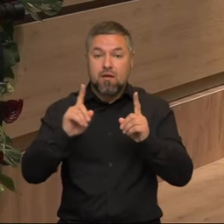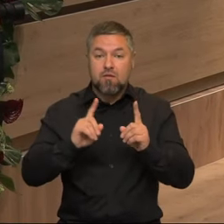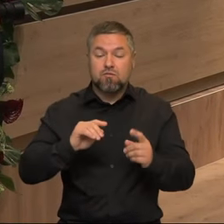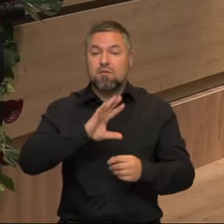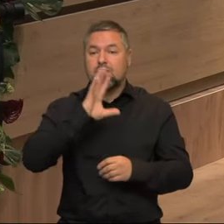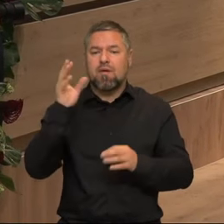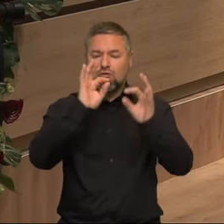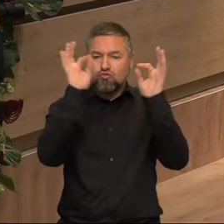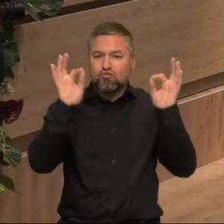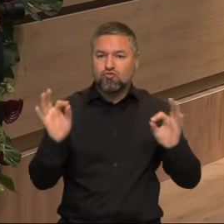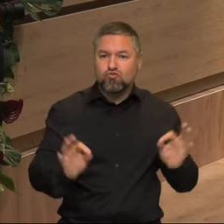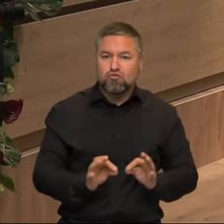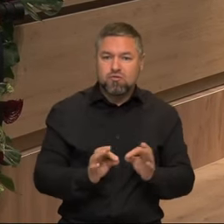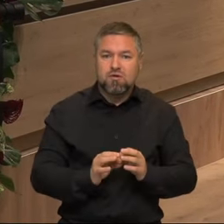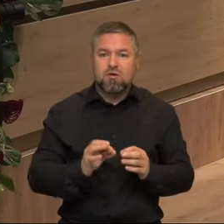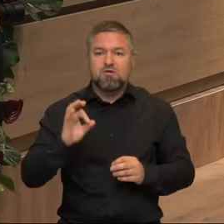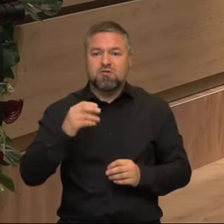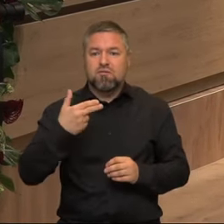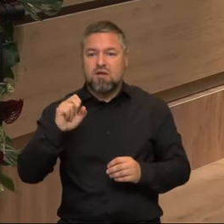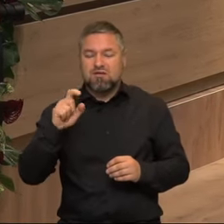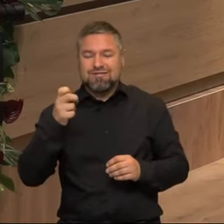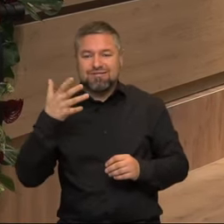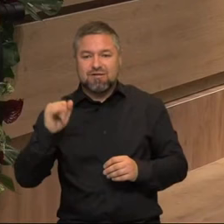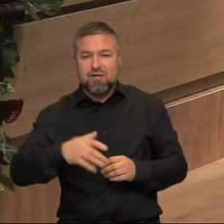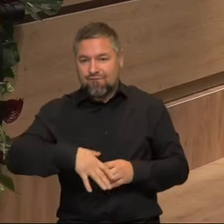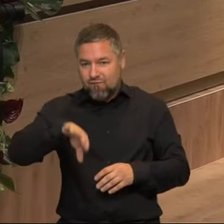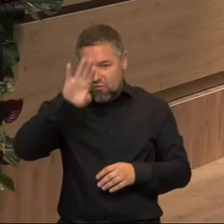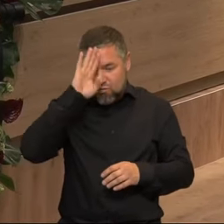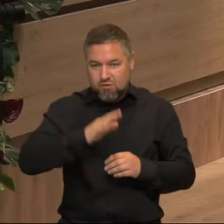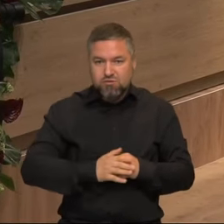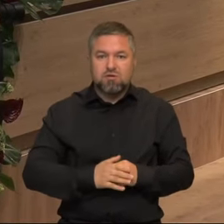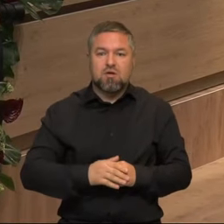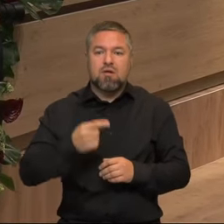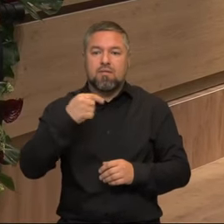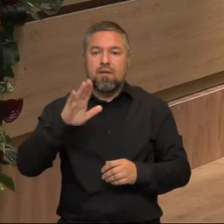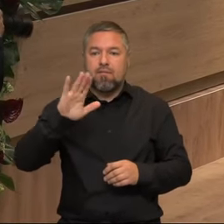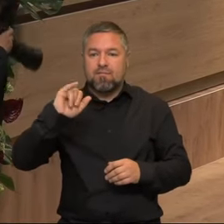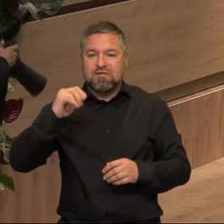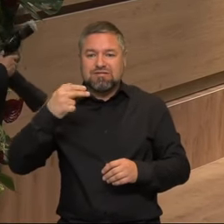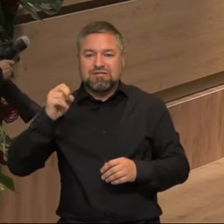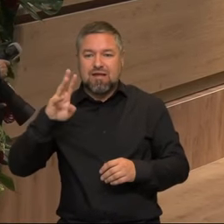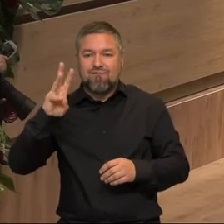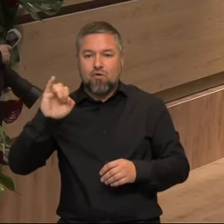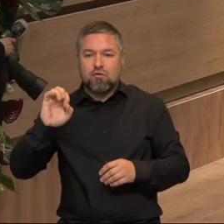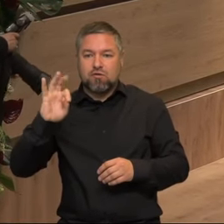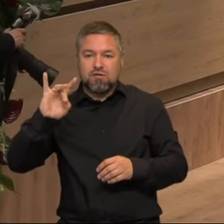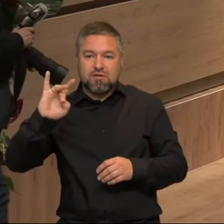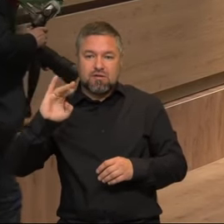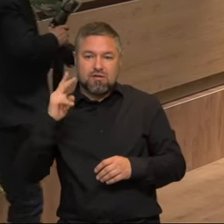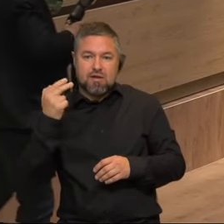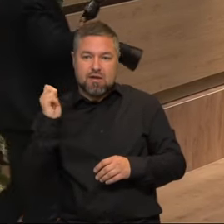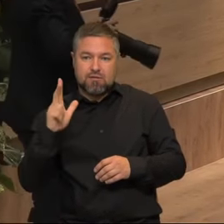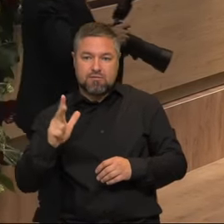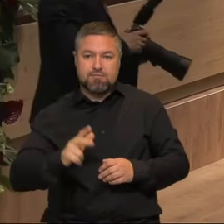Akademii Sztuk Pięknych imienia Władysława Strzemińskiego w Łodzi, panią profesor Ewę Wojtyniak-Dębińską.